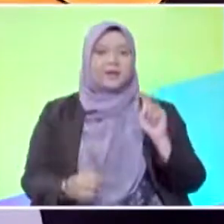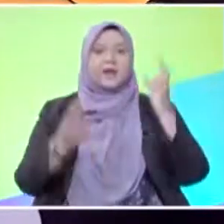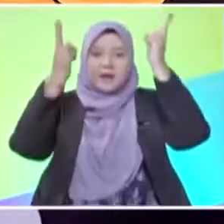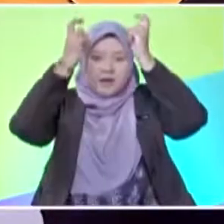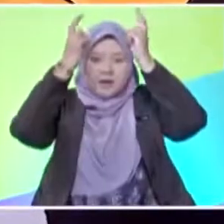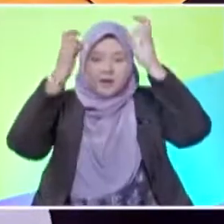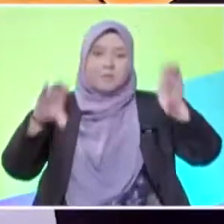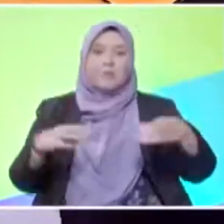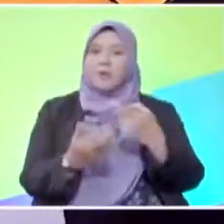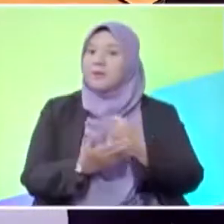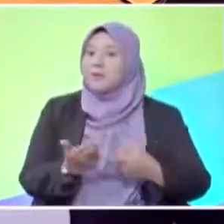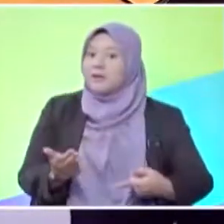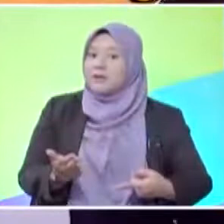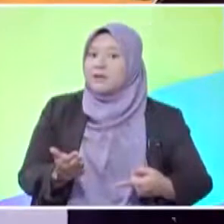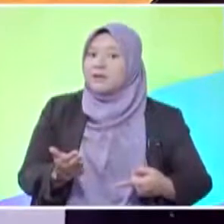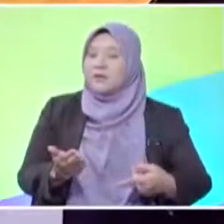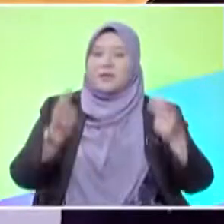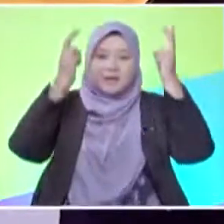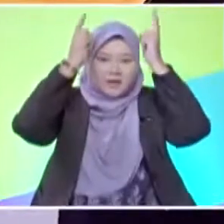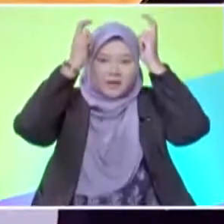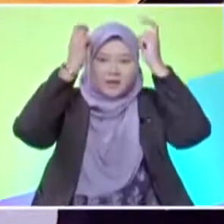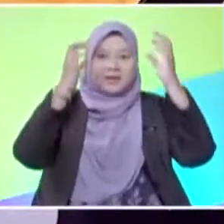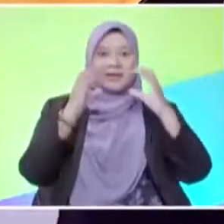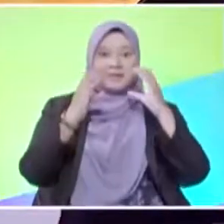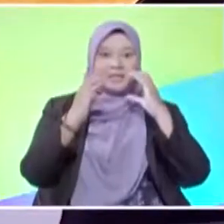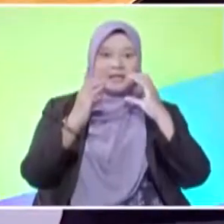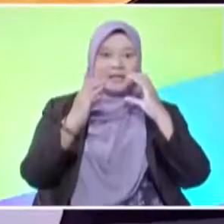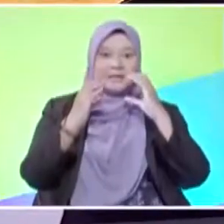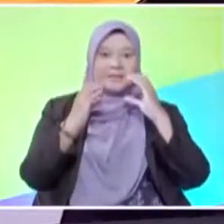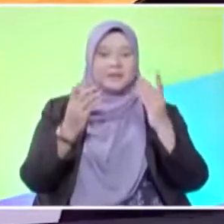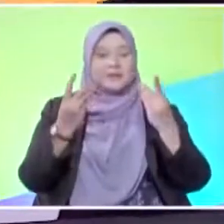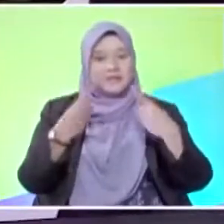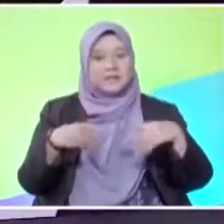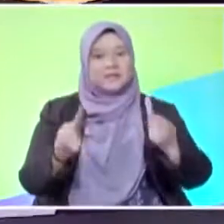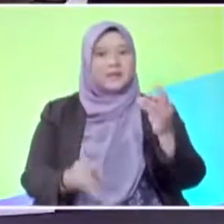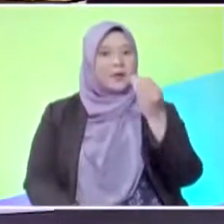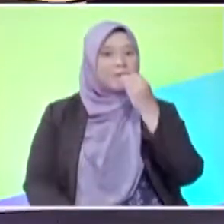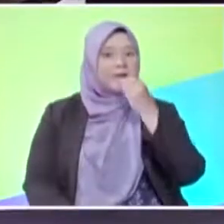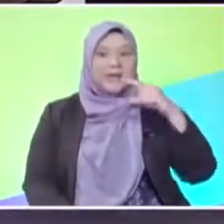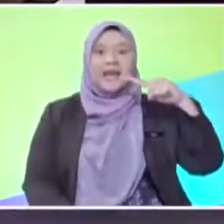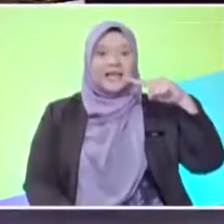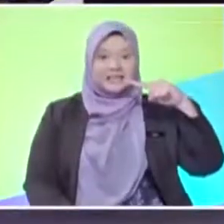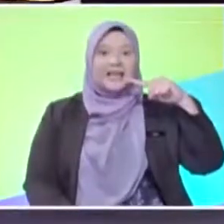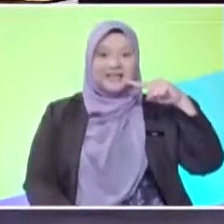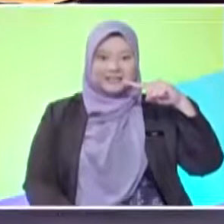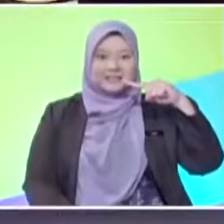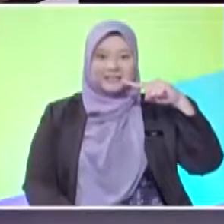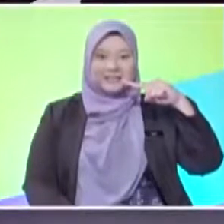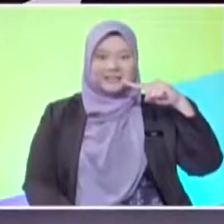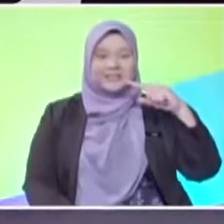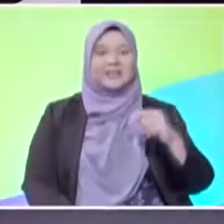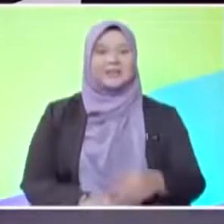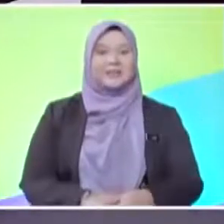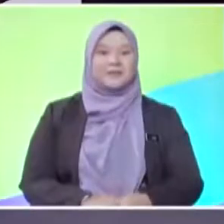tengah makan obat nih sedap yusainy tinggi Maka nih lapor awan Sari